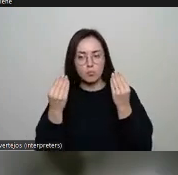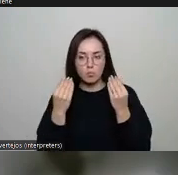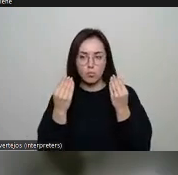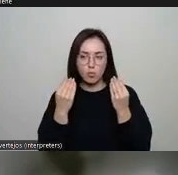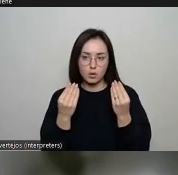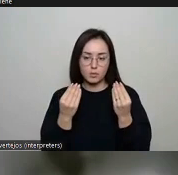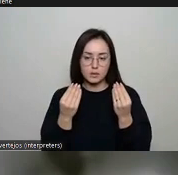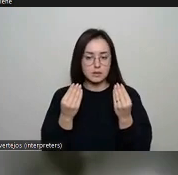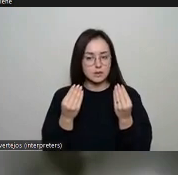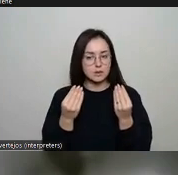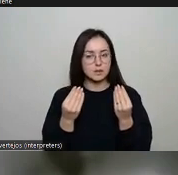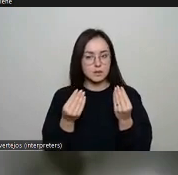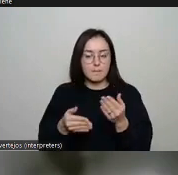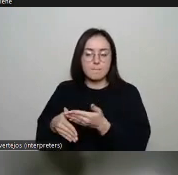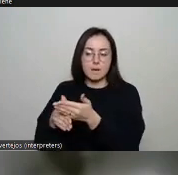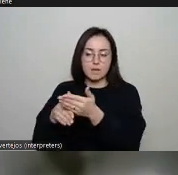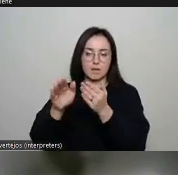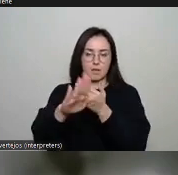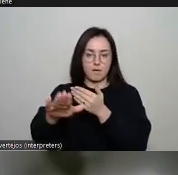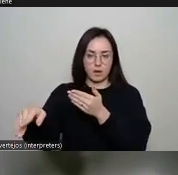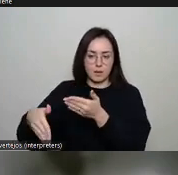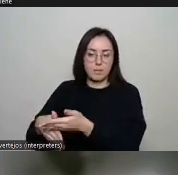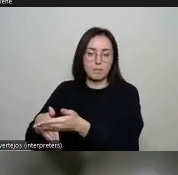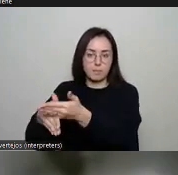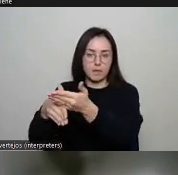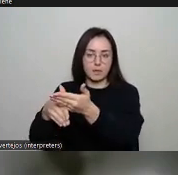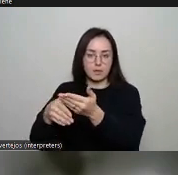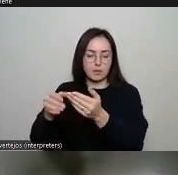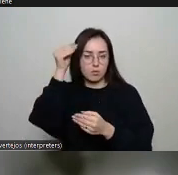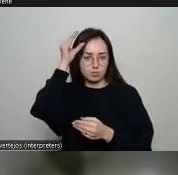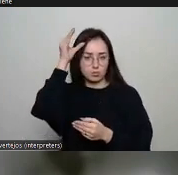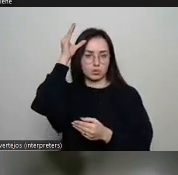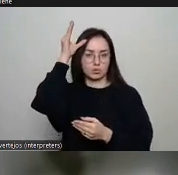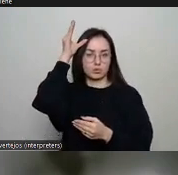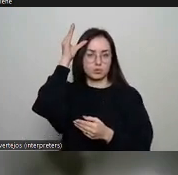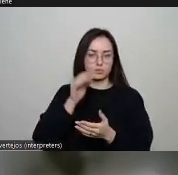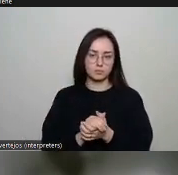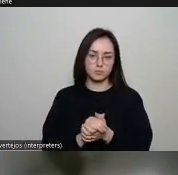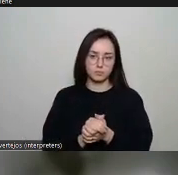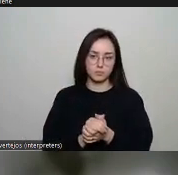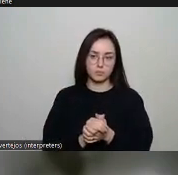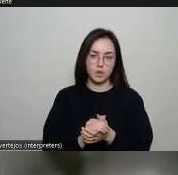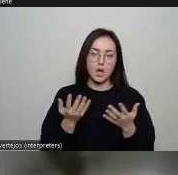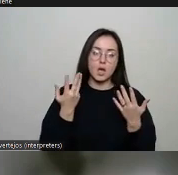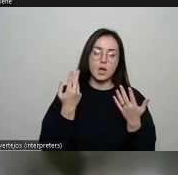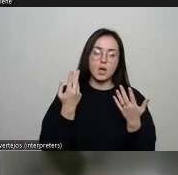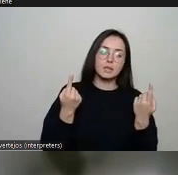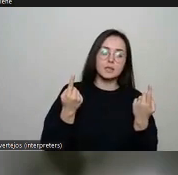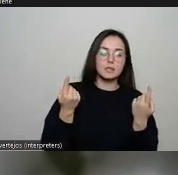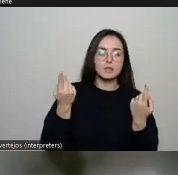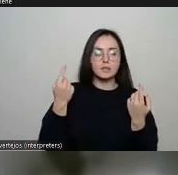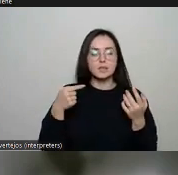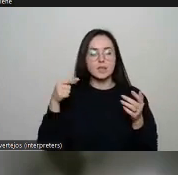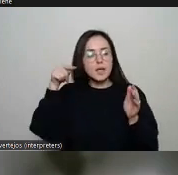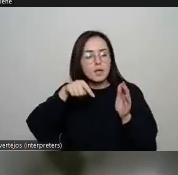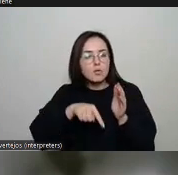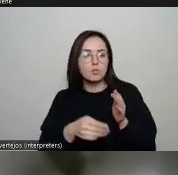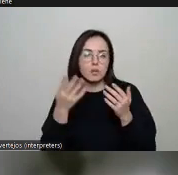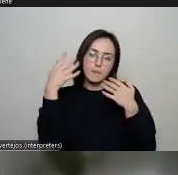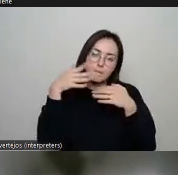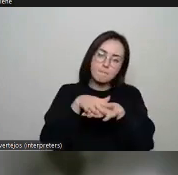tikrųjų mokiniams padeda ugdytis labai daug kompetencijų. Ir kritinį mąstymą, ir giluminį dalykų